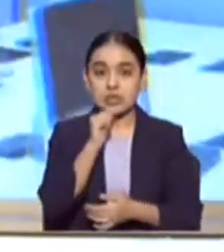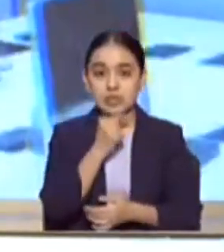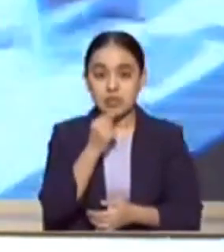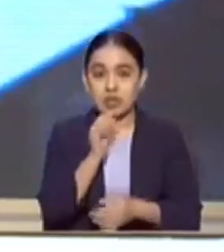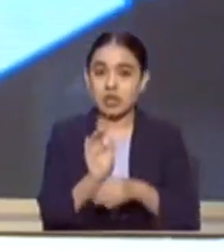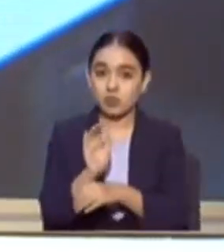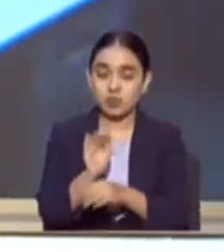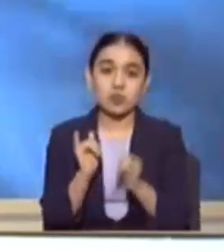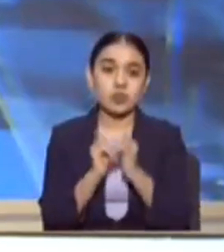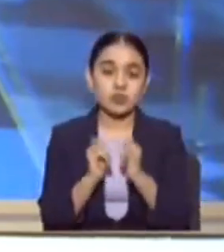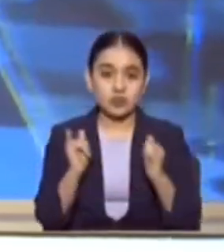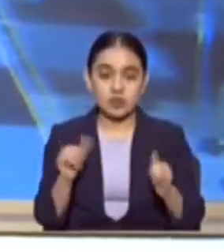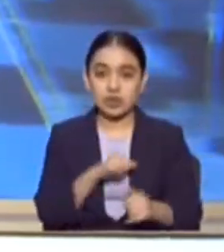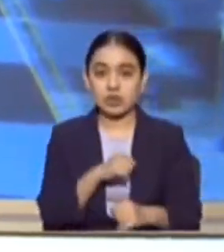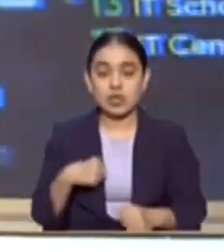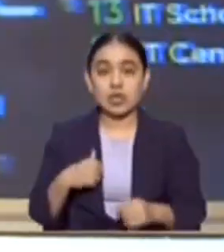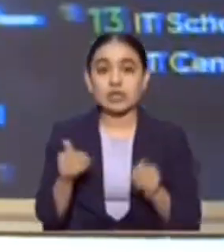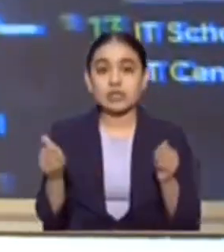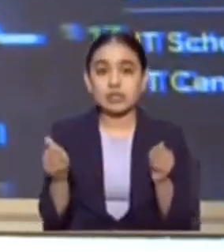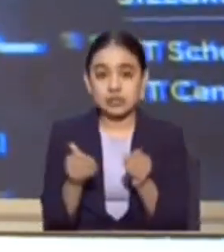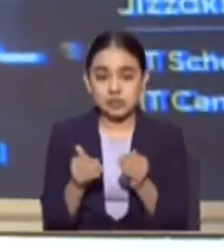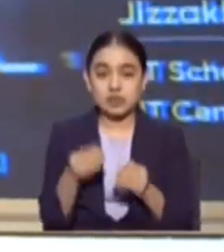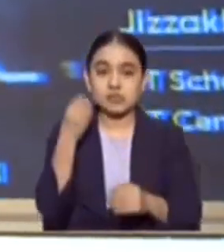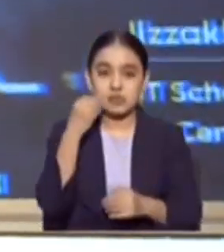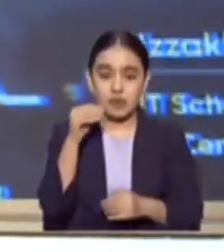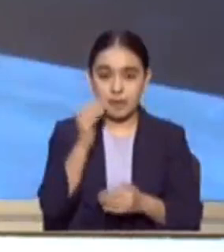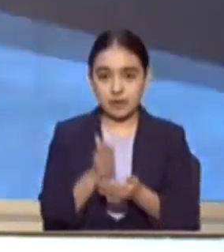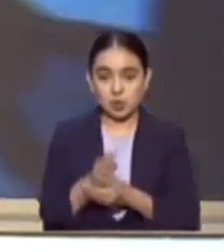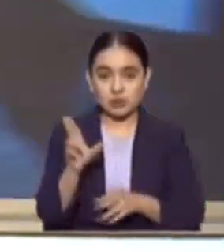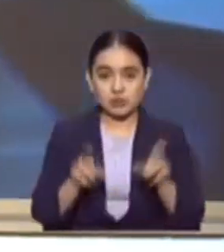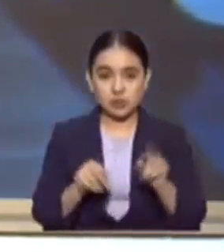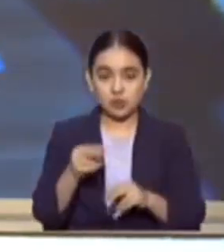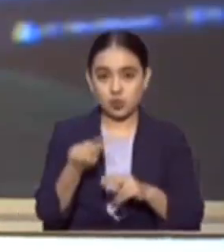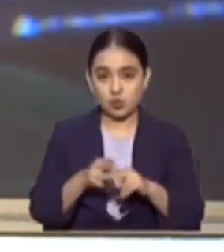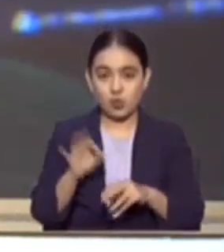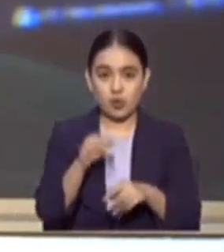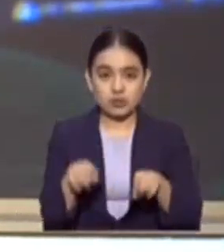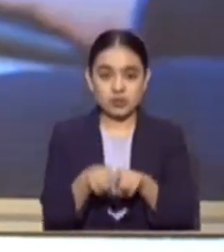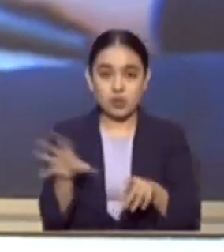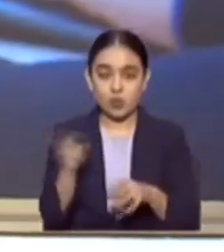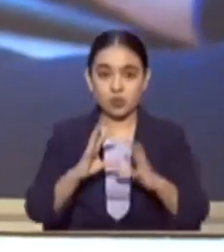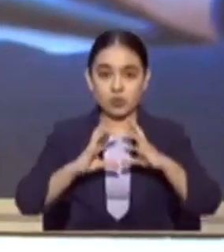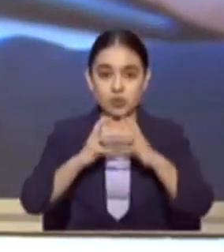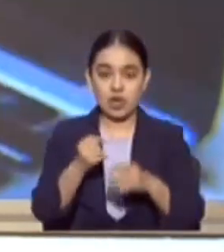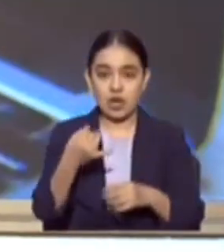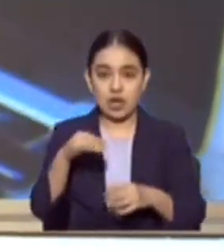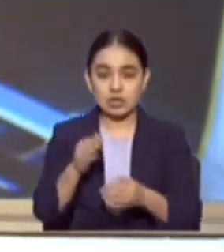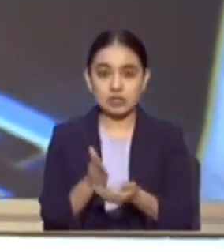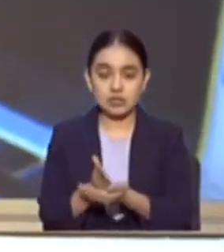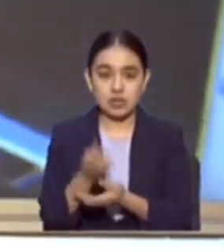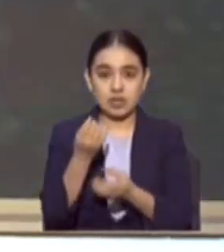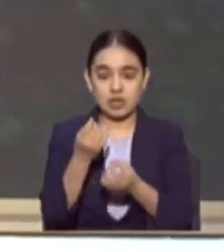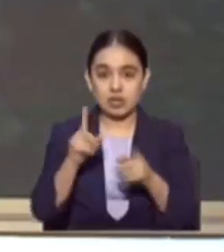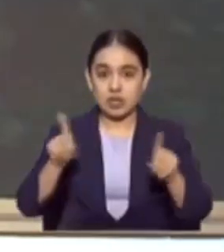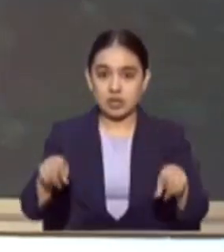va eksportni rivojlantirishning eng qisqa va samarali yo'li hisoblanadi. Shu bois ham butun dunyoda IT sohasini